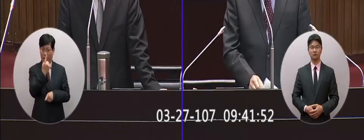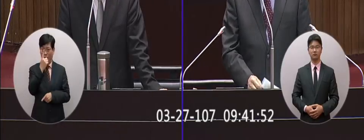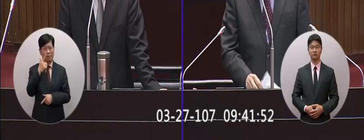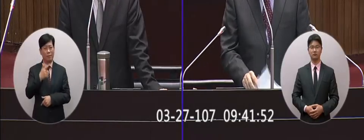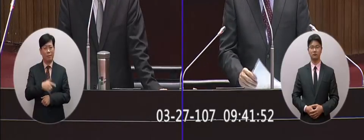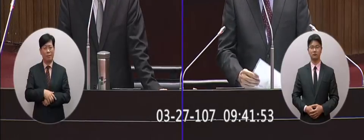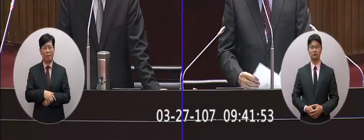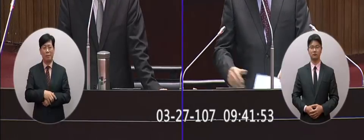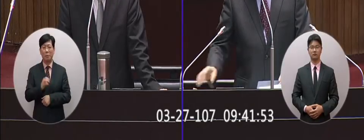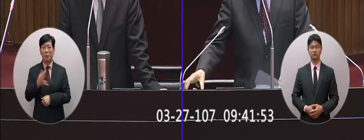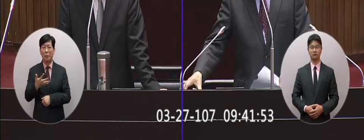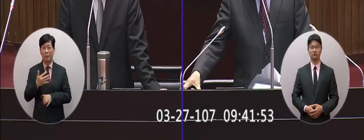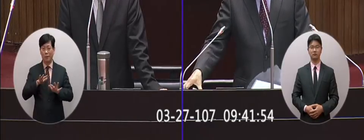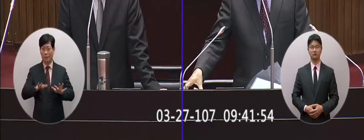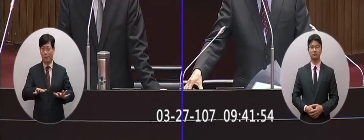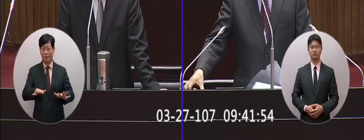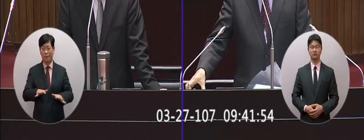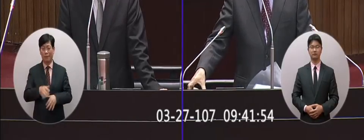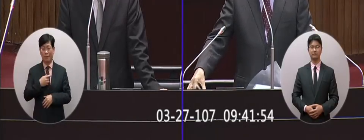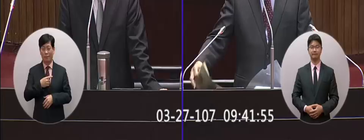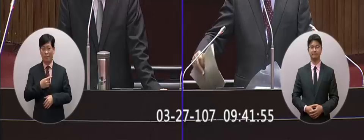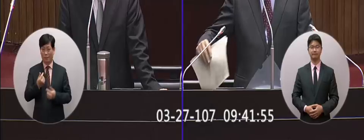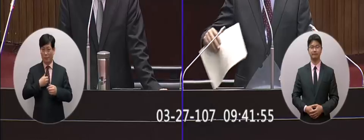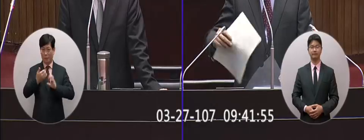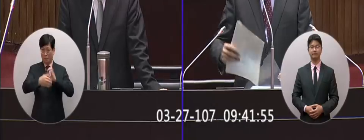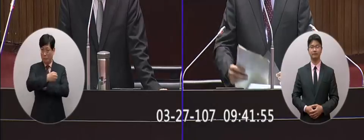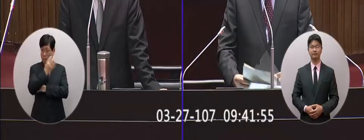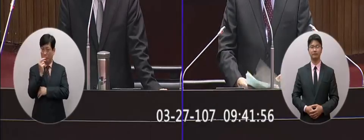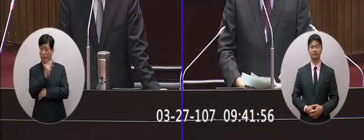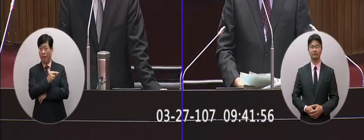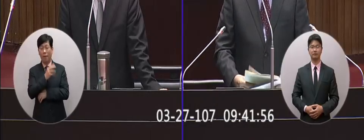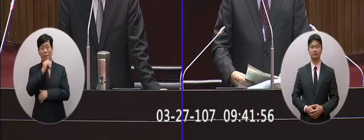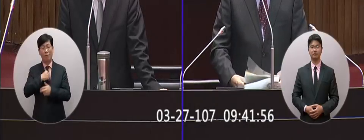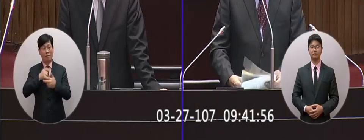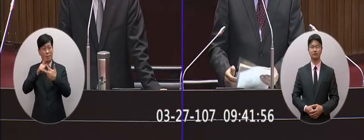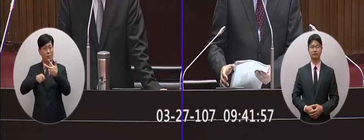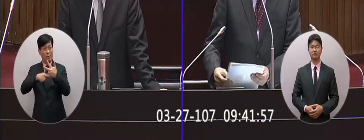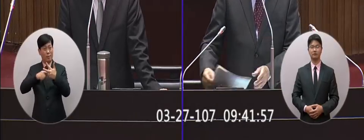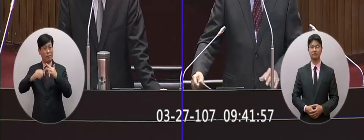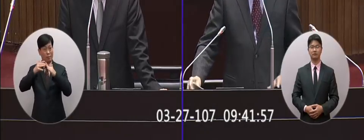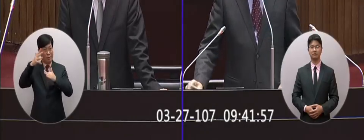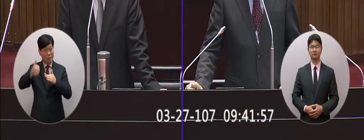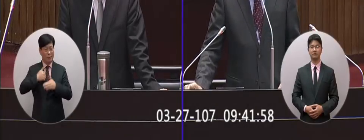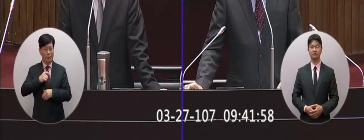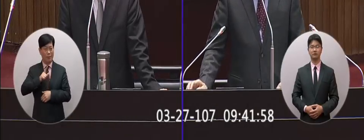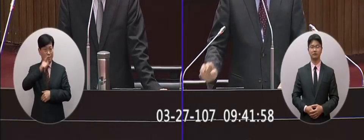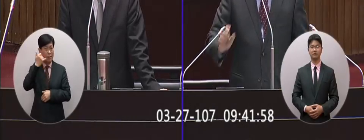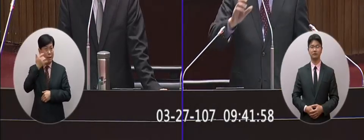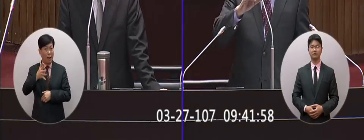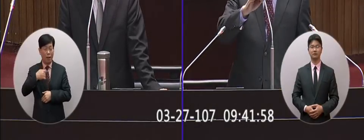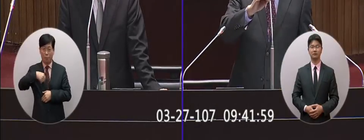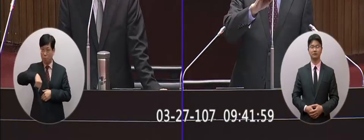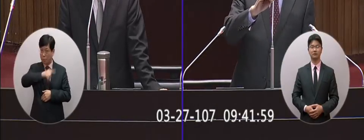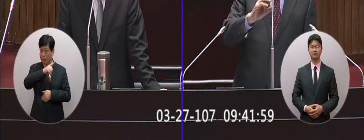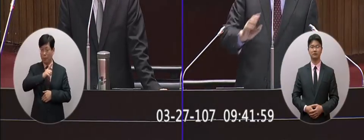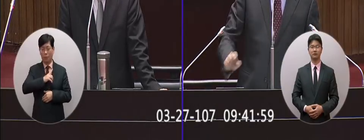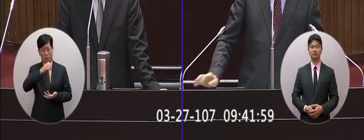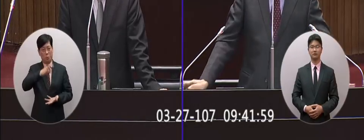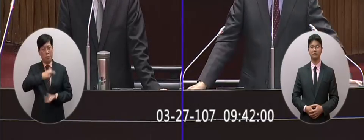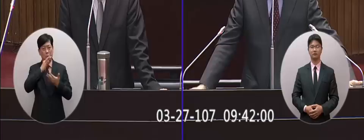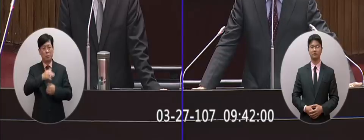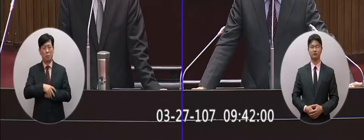哦，那因为今天从媒体上也看出来嘛，朱立伦市长在上海，啊、他也特别提